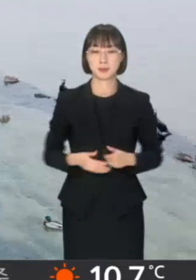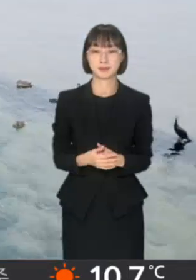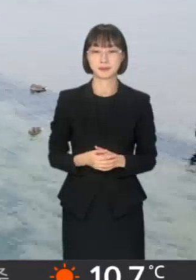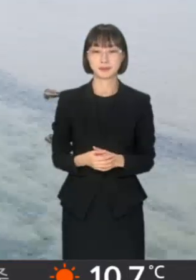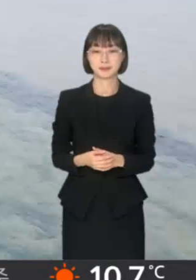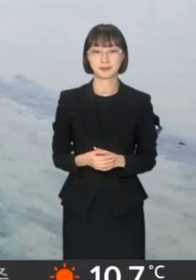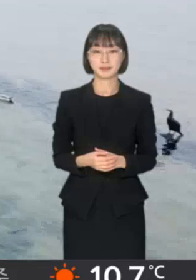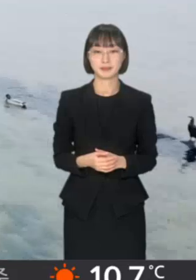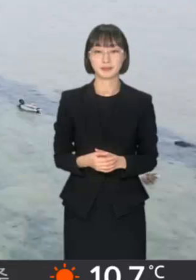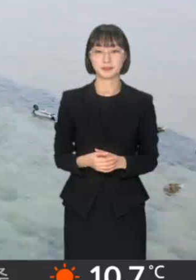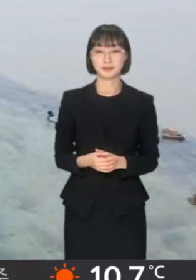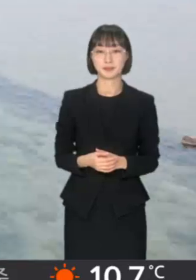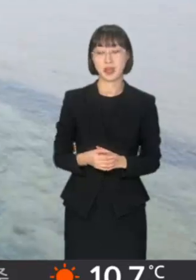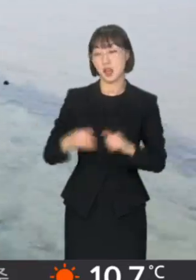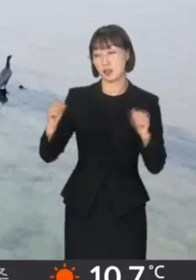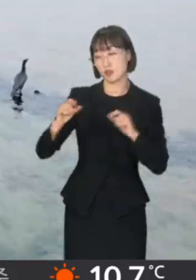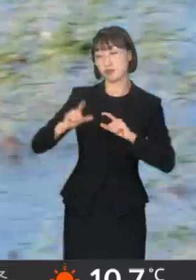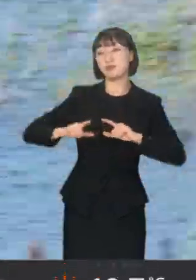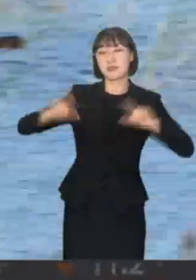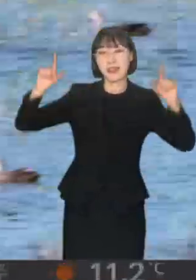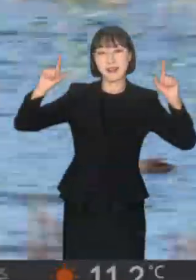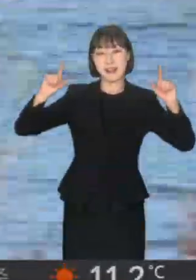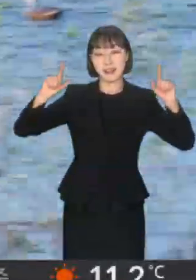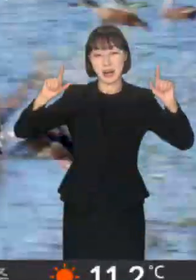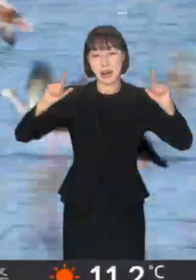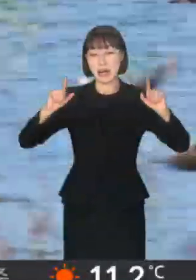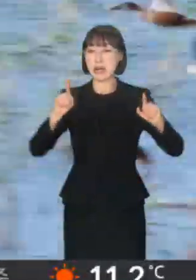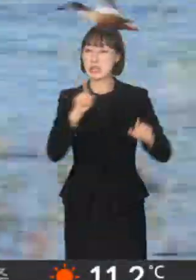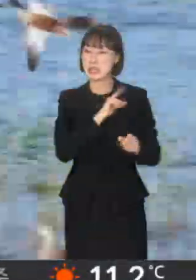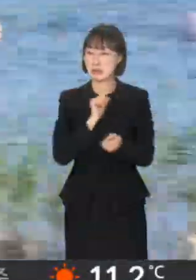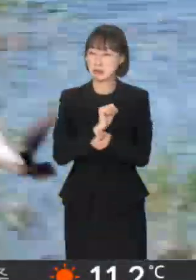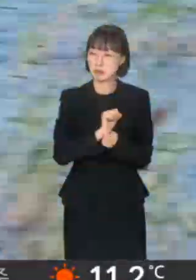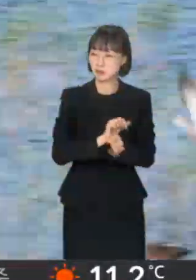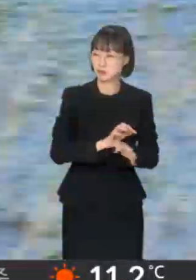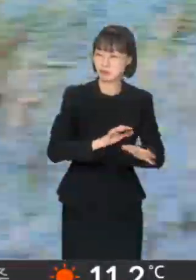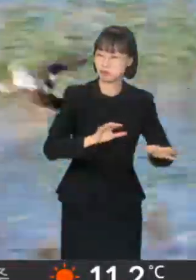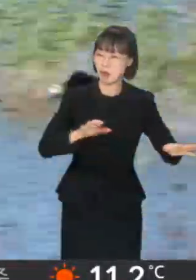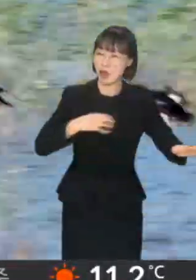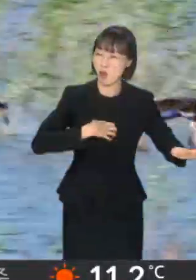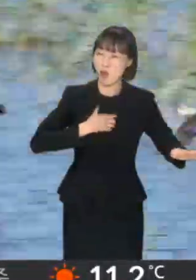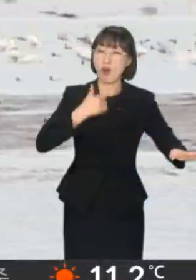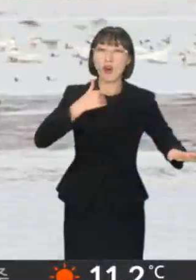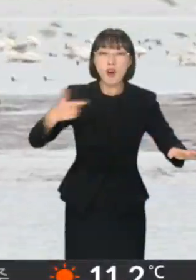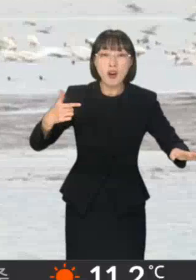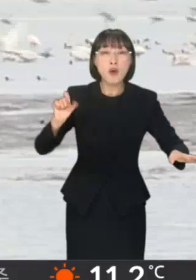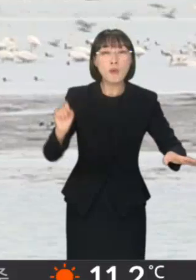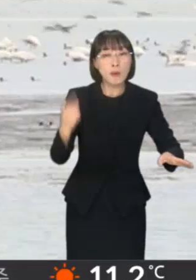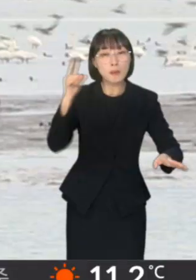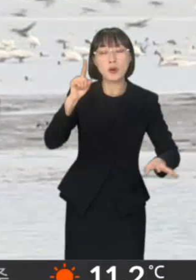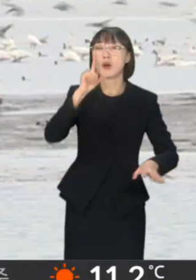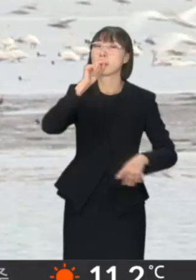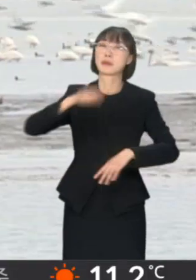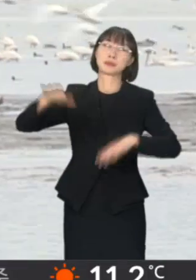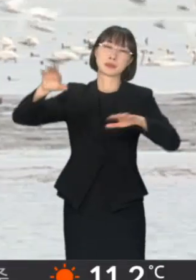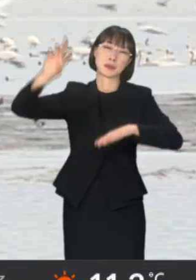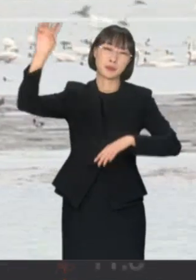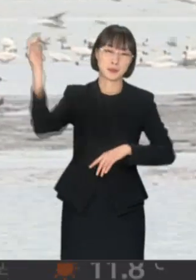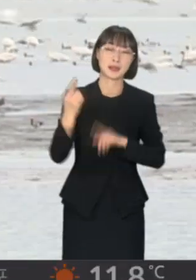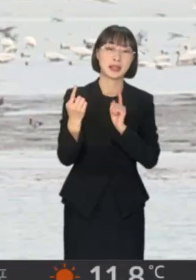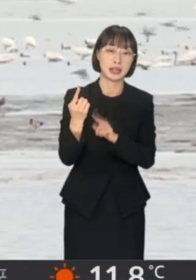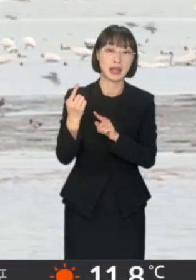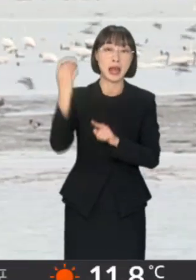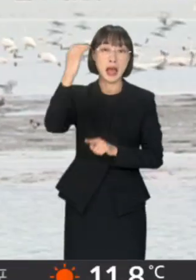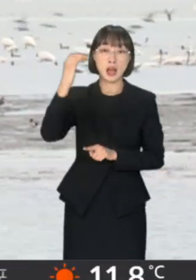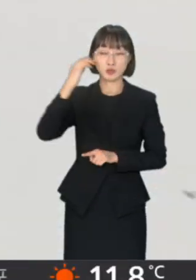기자입니다 겨울 우리나라 조류 인플루엔자 AI 확산의 주범으로 지목되는 철세 지난달 국내에 유입된 겨울